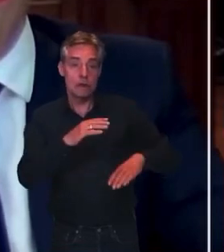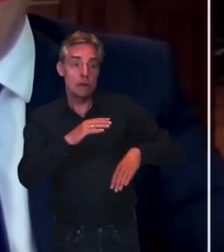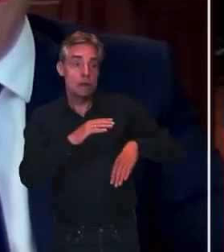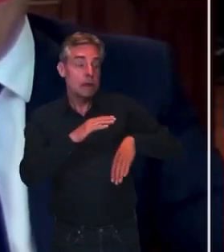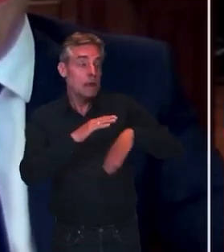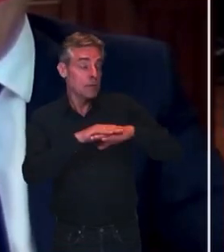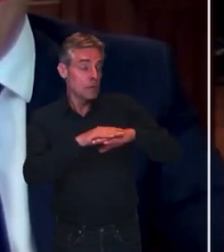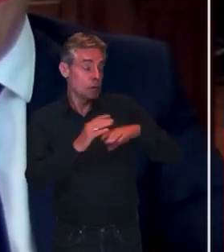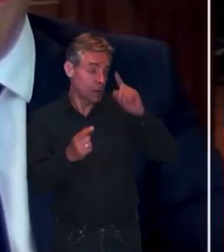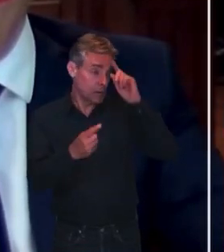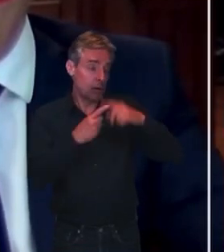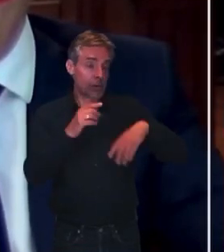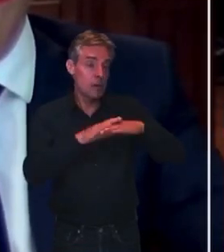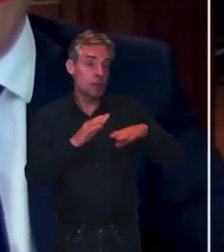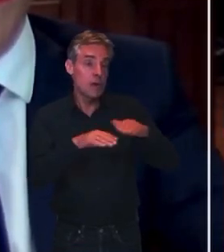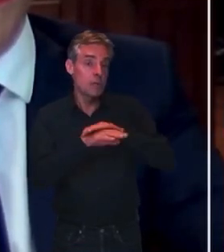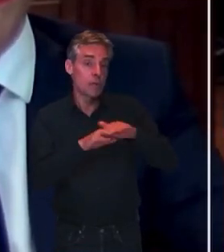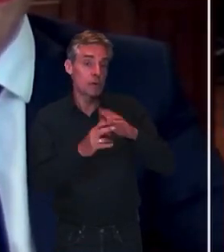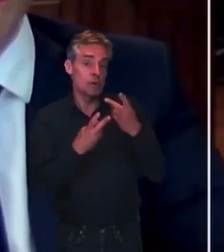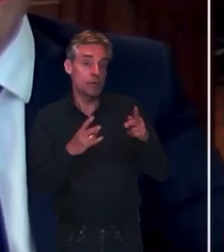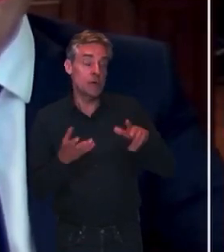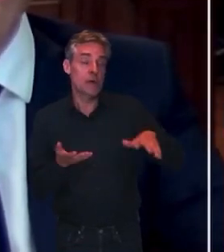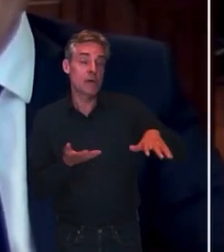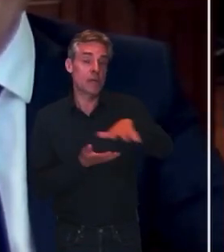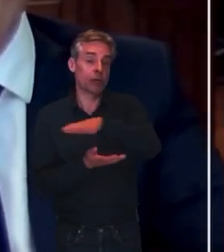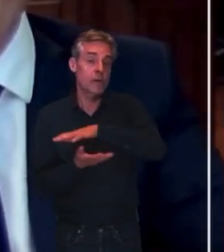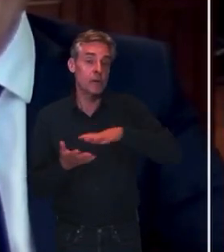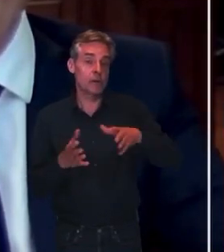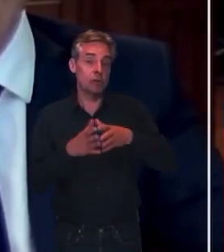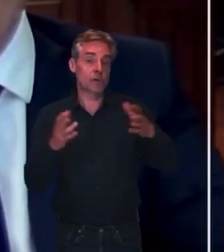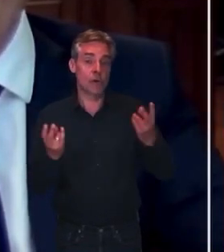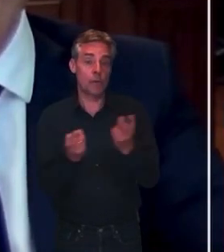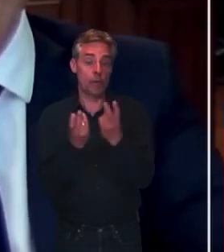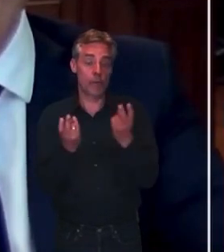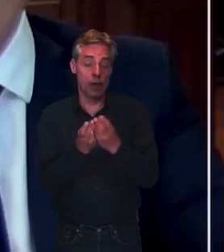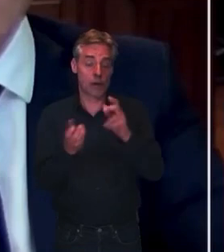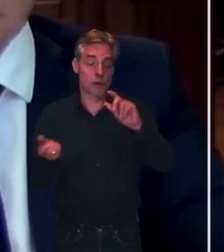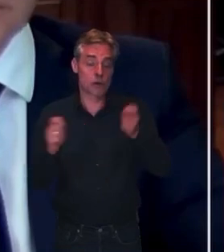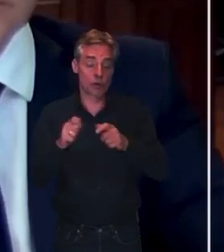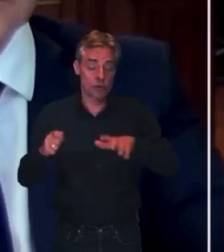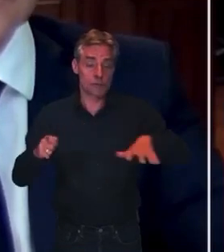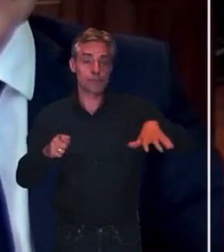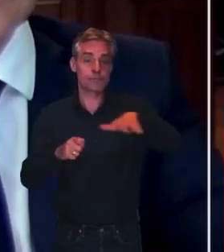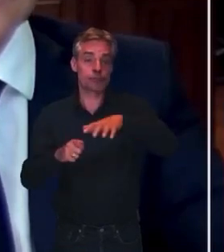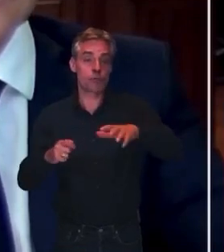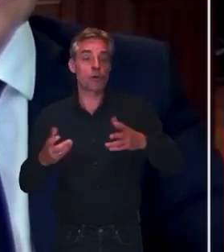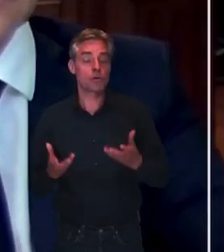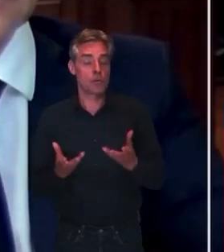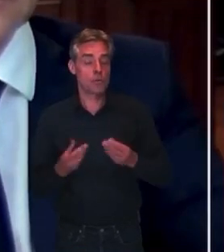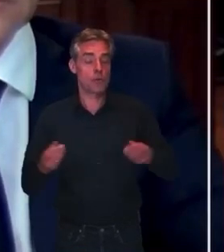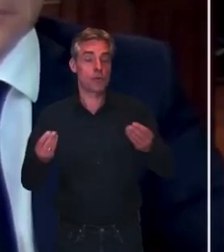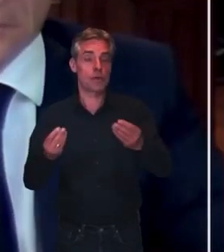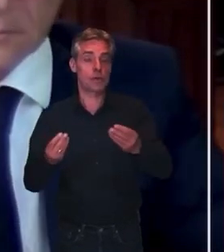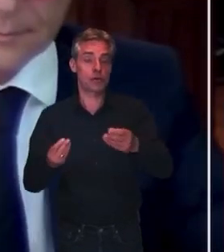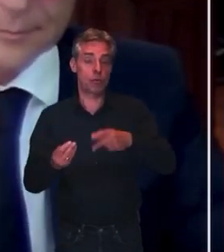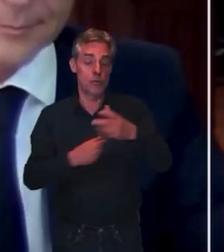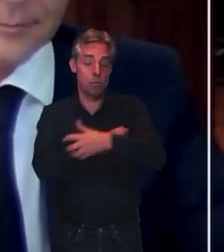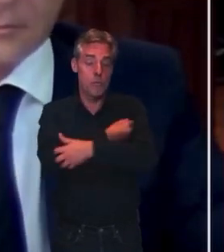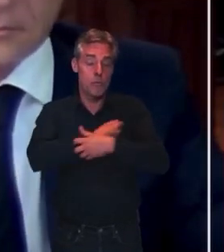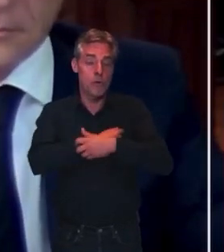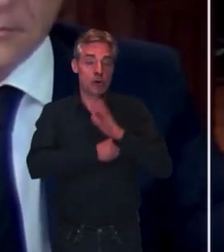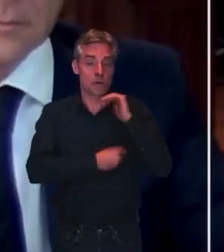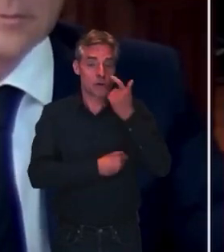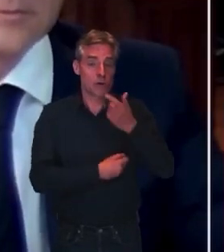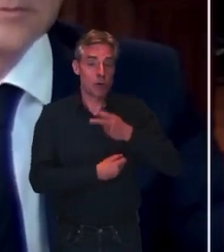ville et qu'il modifie le périmètre du Grand Parc en précisant bien que la population s'est paupérisée, donc elle a besoin plus